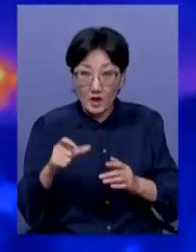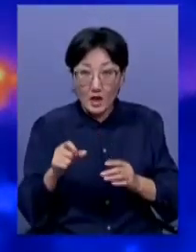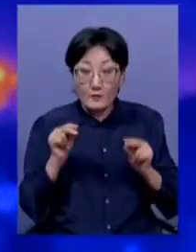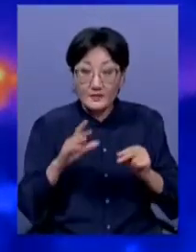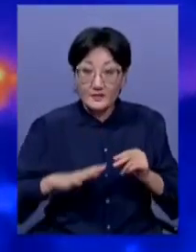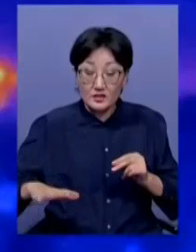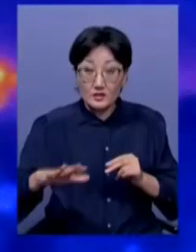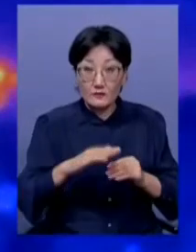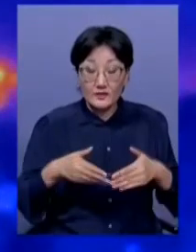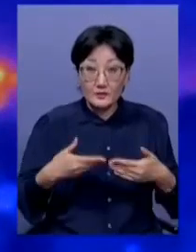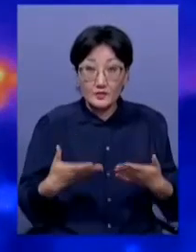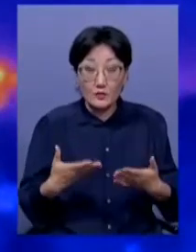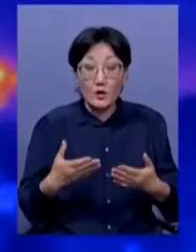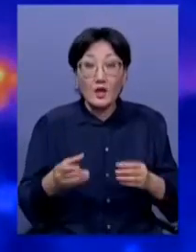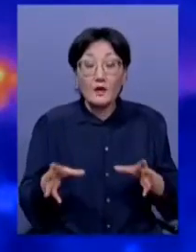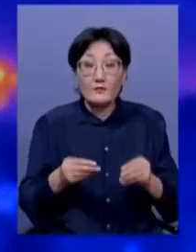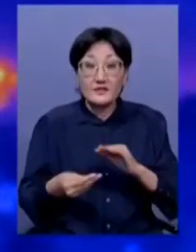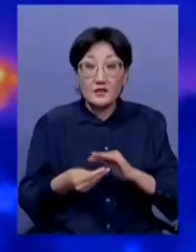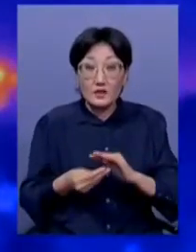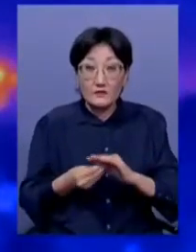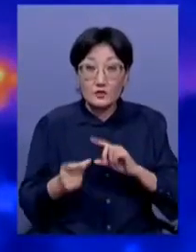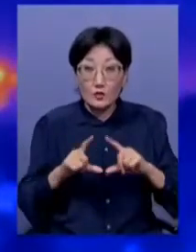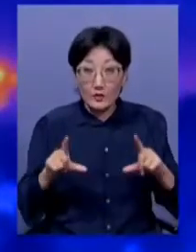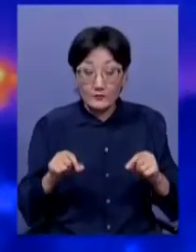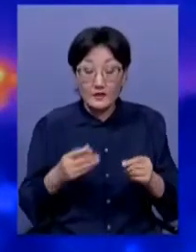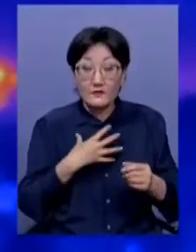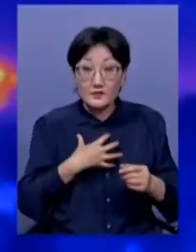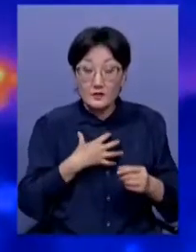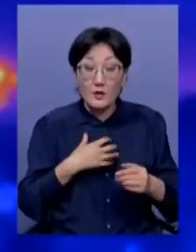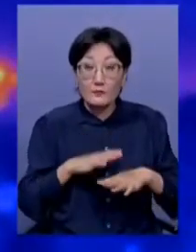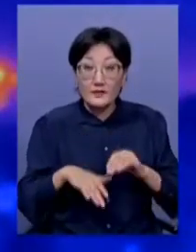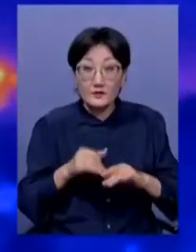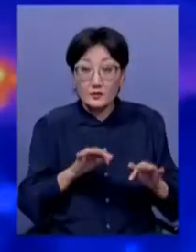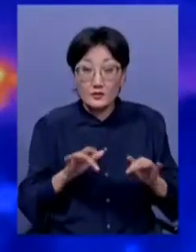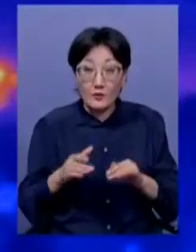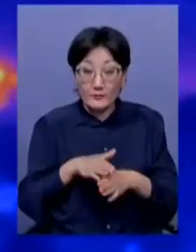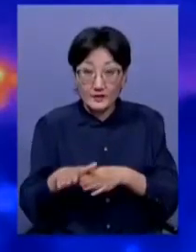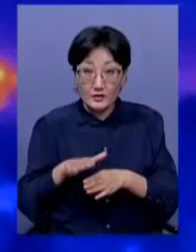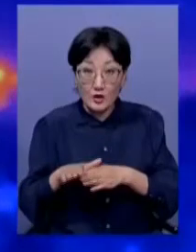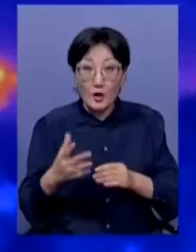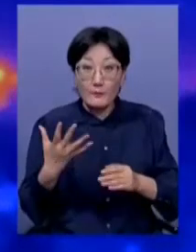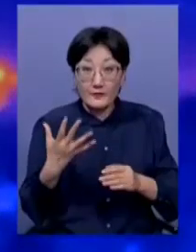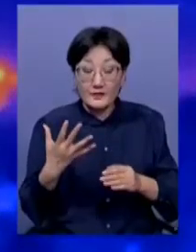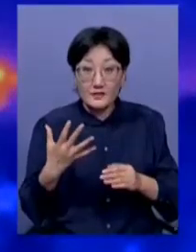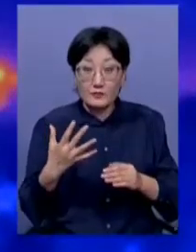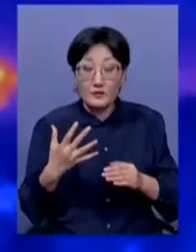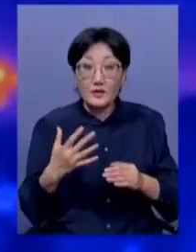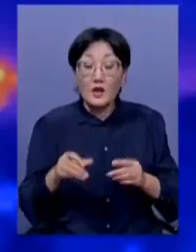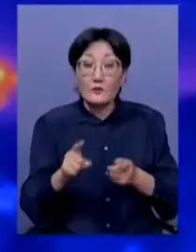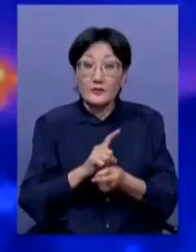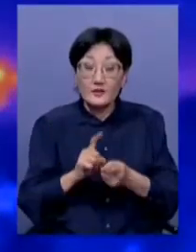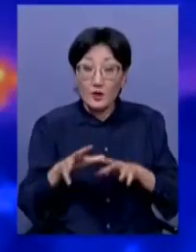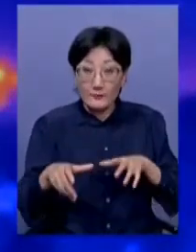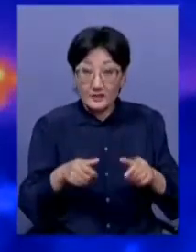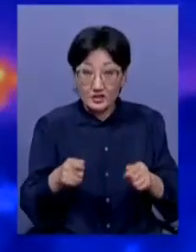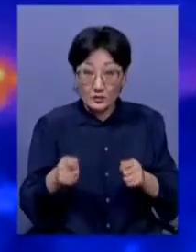қаланы» инициировало антикоррупционное агентство. Это одна из важных практических мер по реализации пятой институциональной реформы